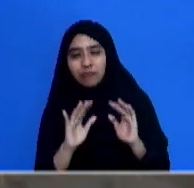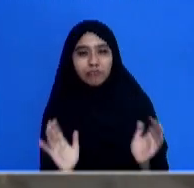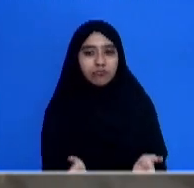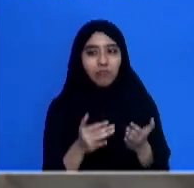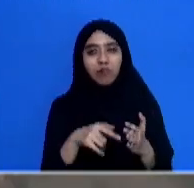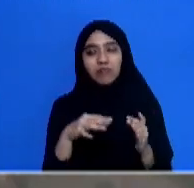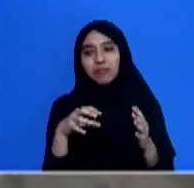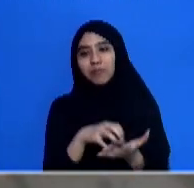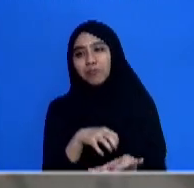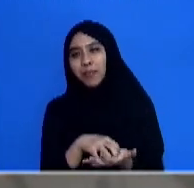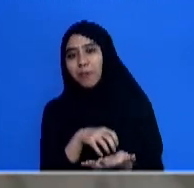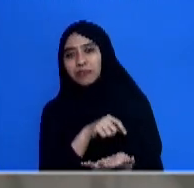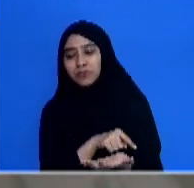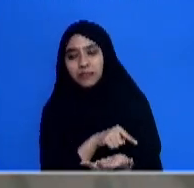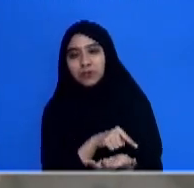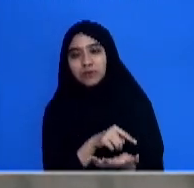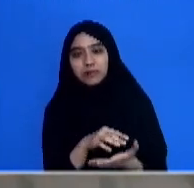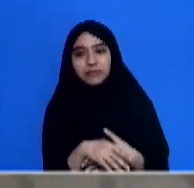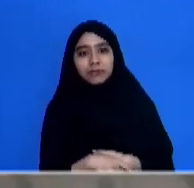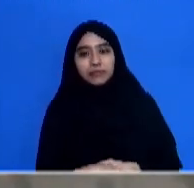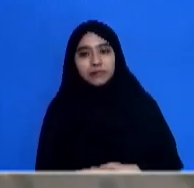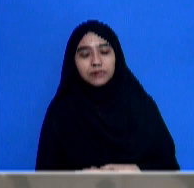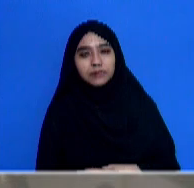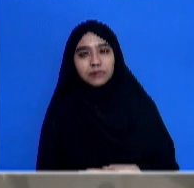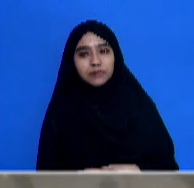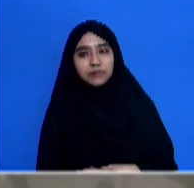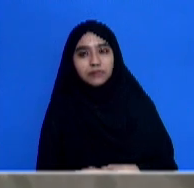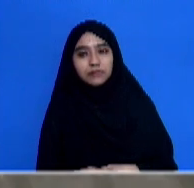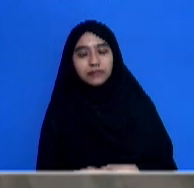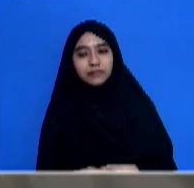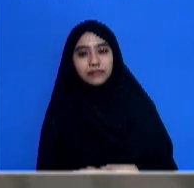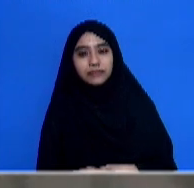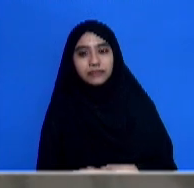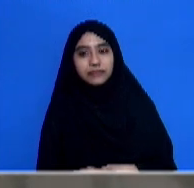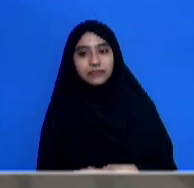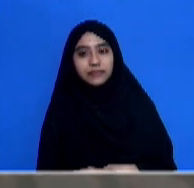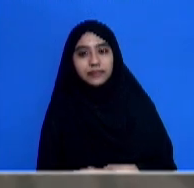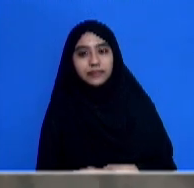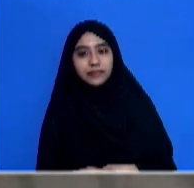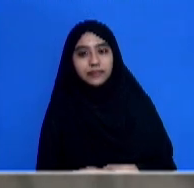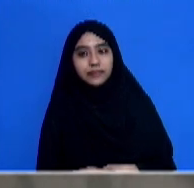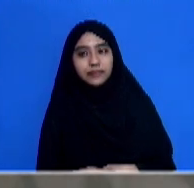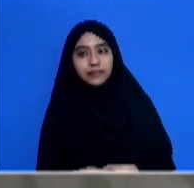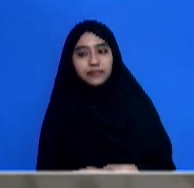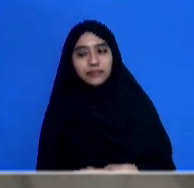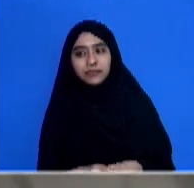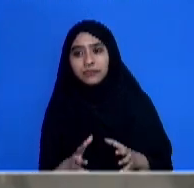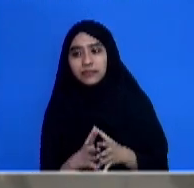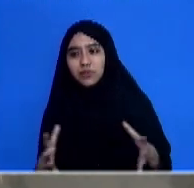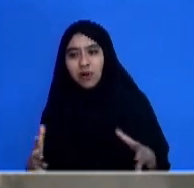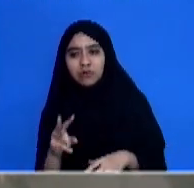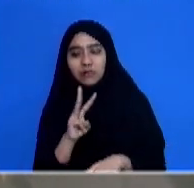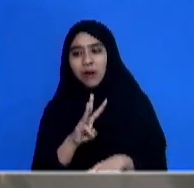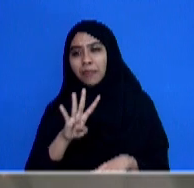di Kurahan PT ERT 02 RW 03 Desa Borobudur, Kecamatan Borobudur, yang seluas kurang lebih